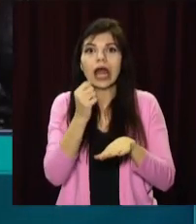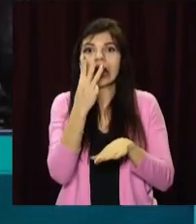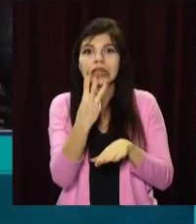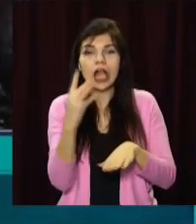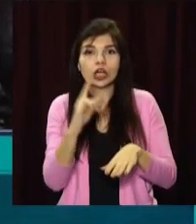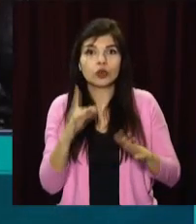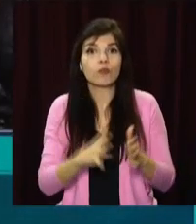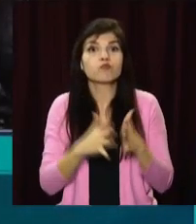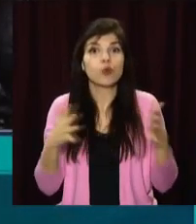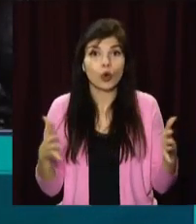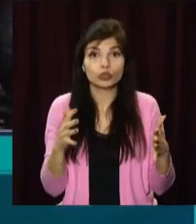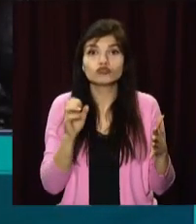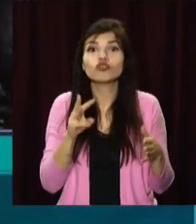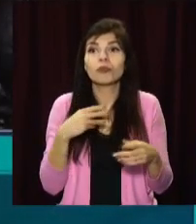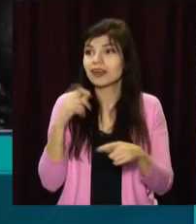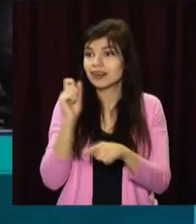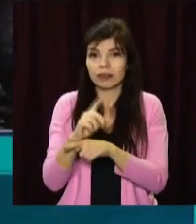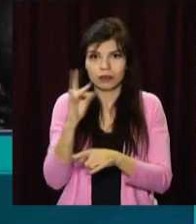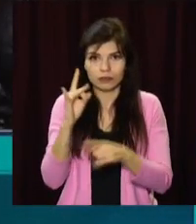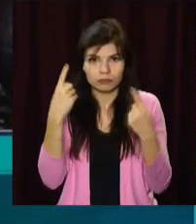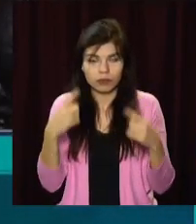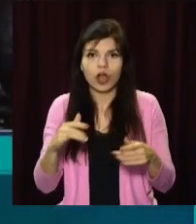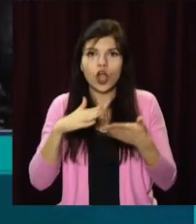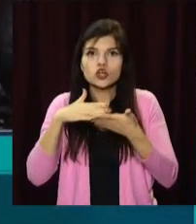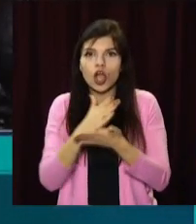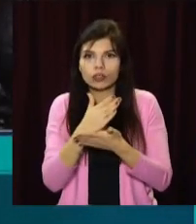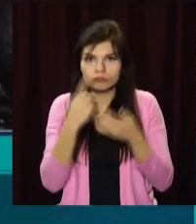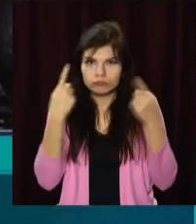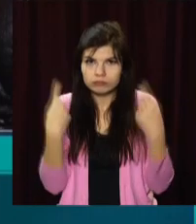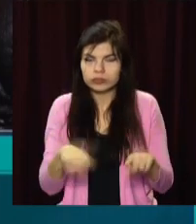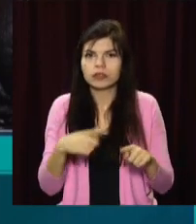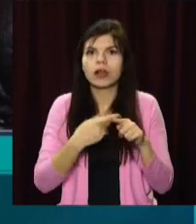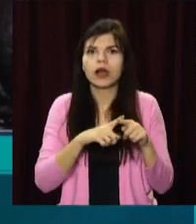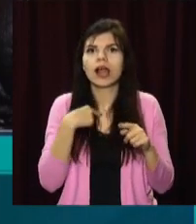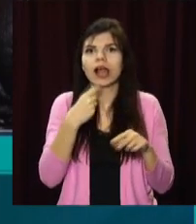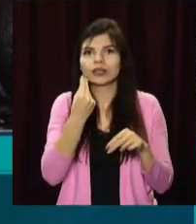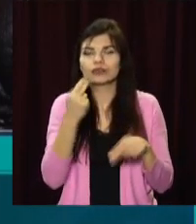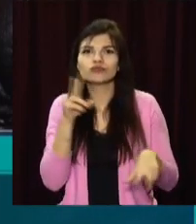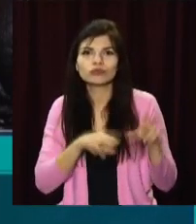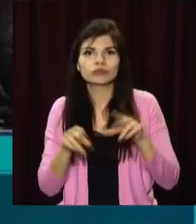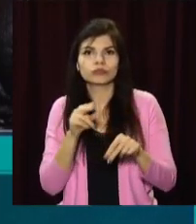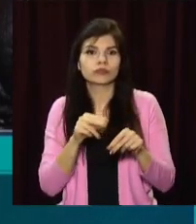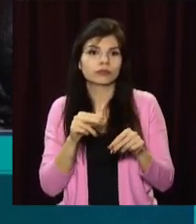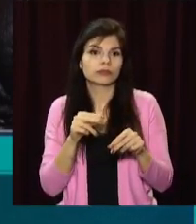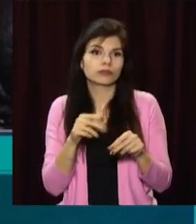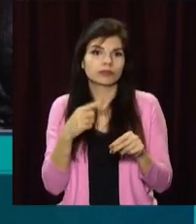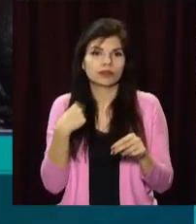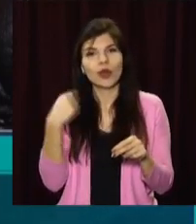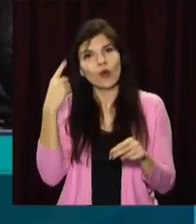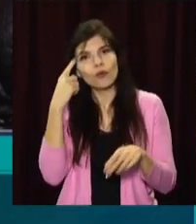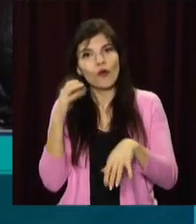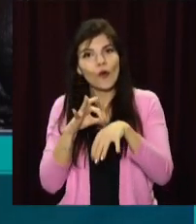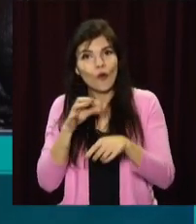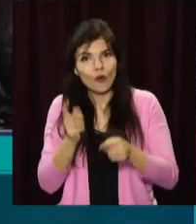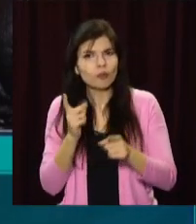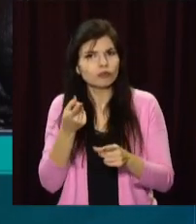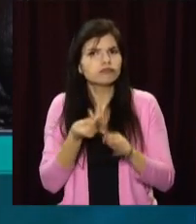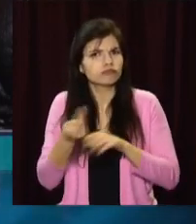відкрила коробку, я побачила чоботи на 3 розміри більше, ніж я замовляла. До того ж, не тієї якості. Тобто за таку